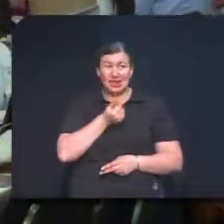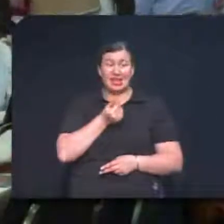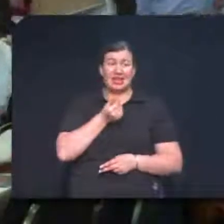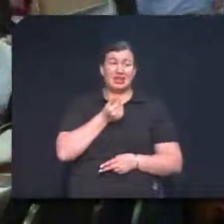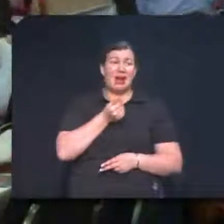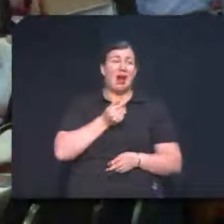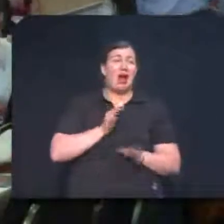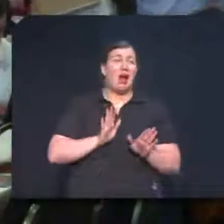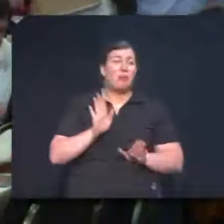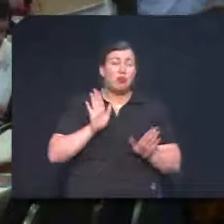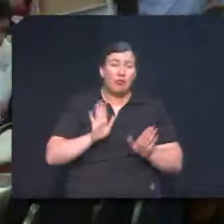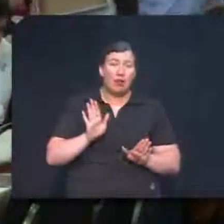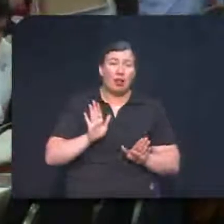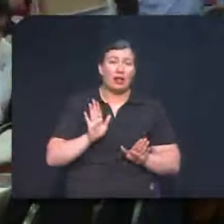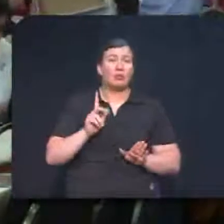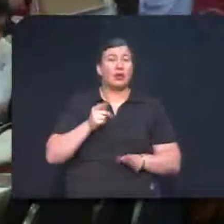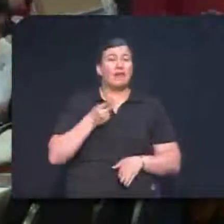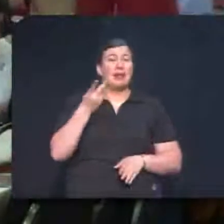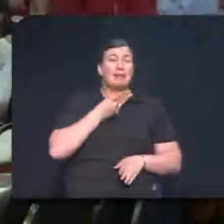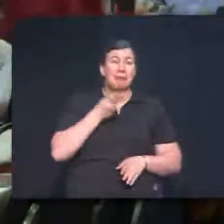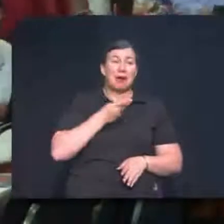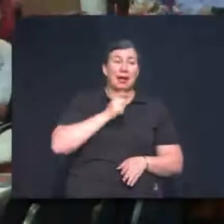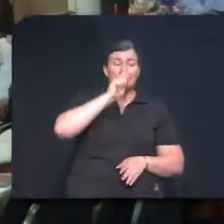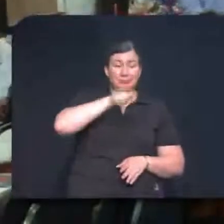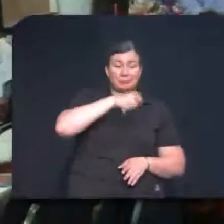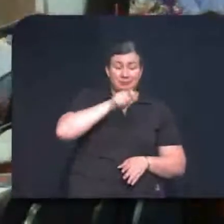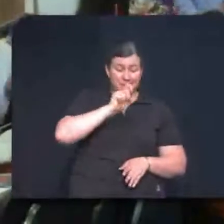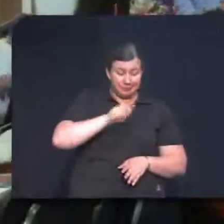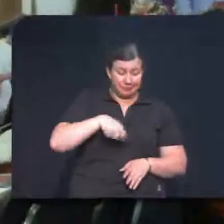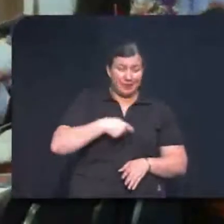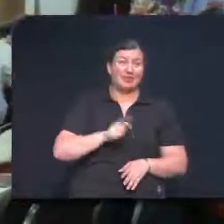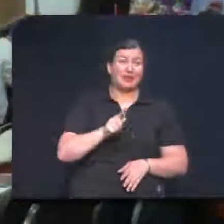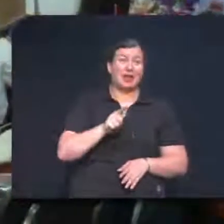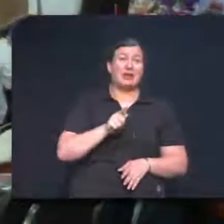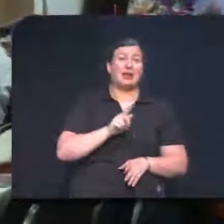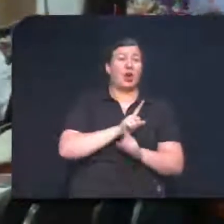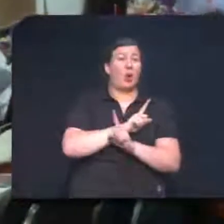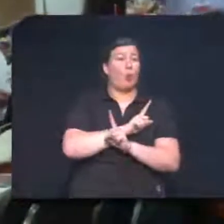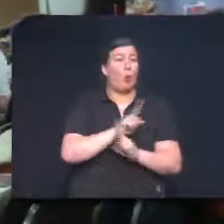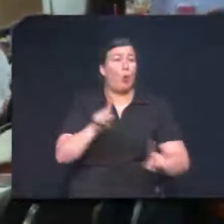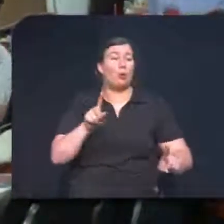deutlich wenn ihr beide Felder ankreuzt ist die Stimme ungültig